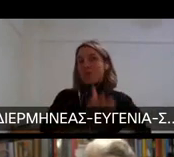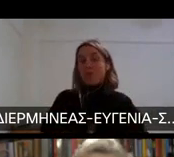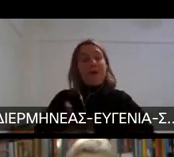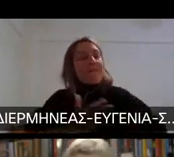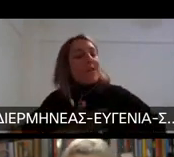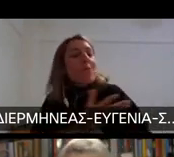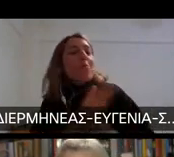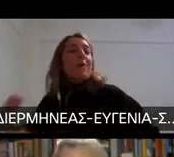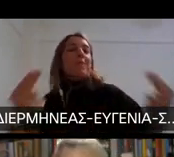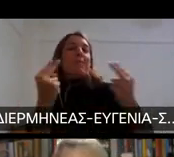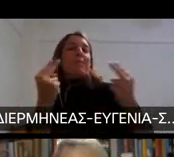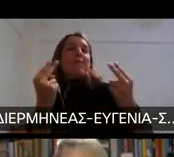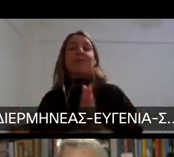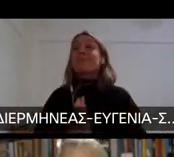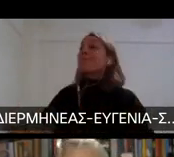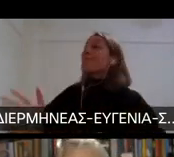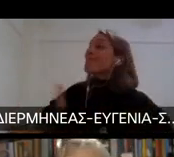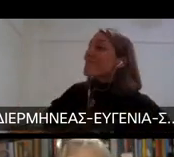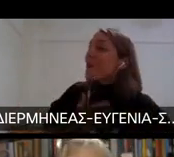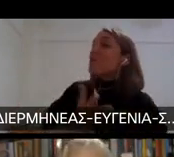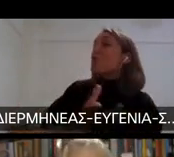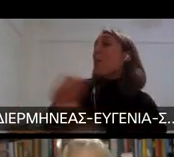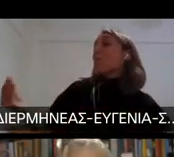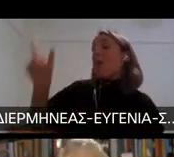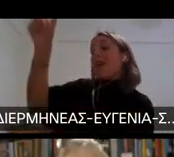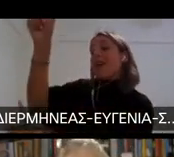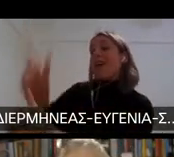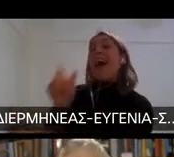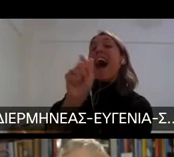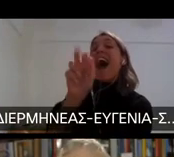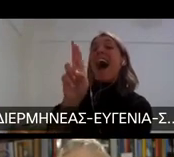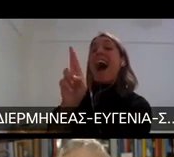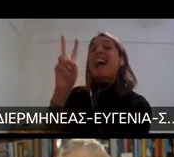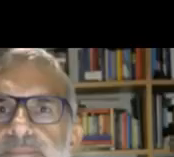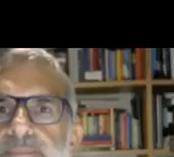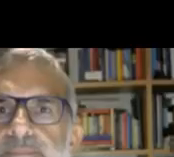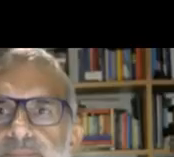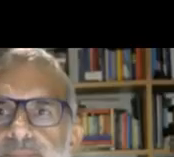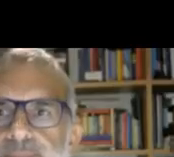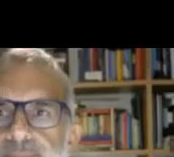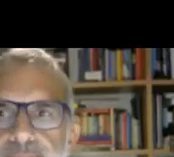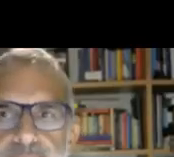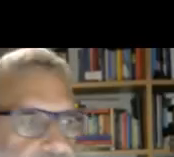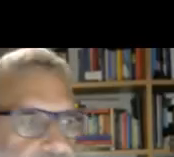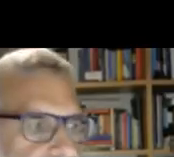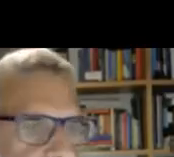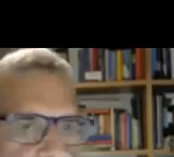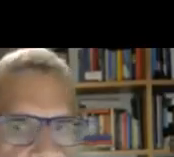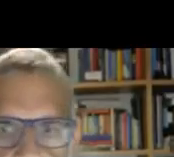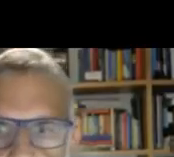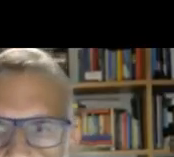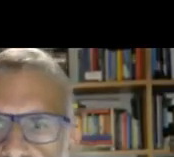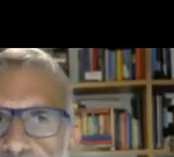σας. Ευχαριστούμε πολύ τον κύριο Αρχάκη για την μελέτη μεγάλου όγκου κειμένων. Θα έλεγα